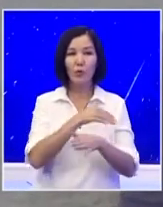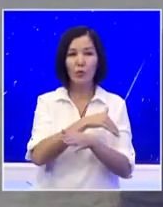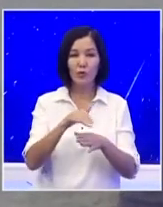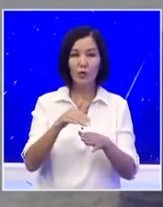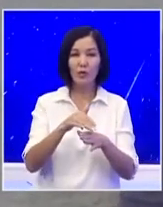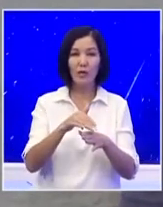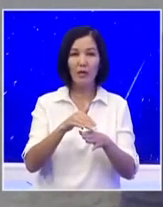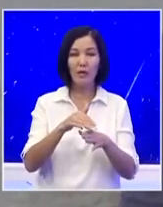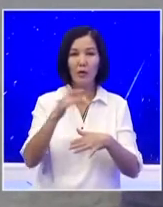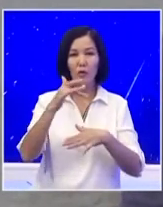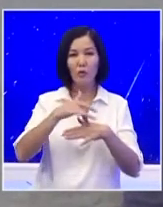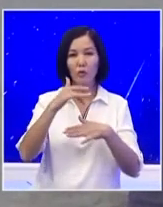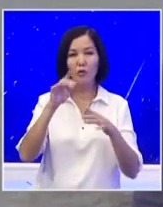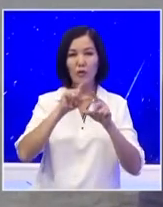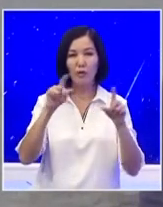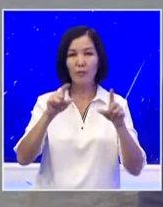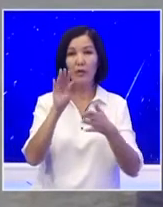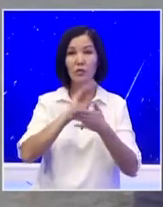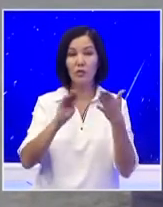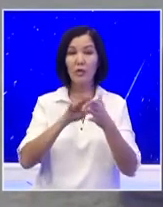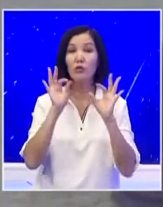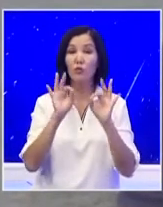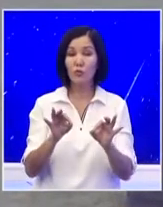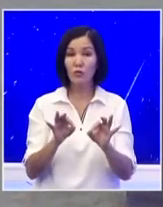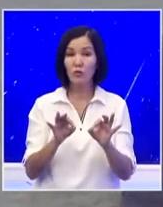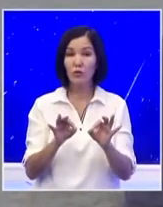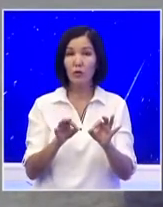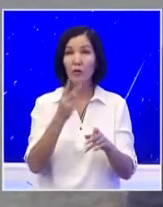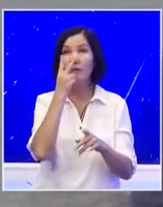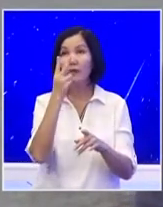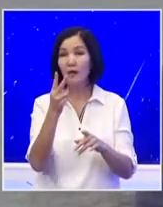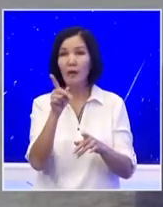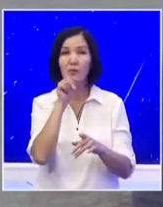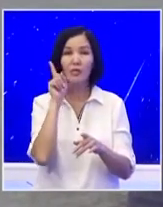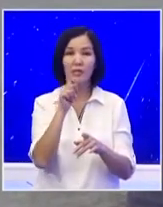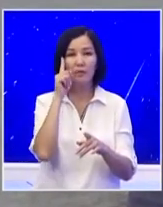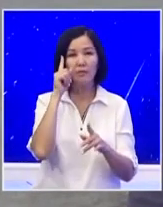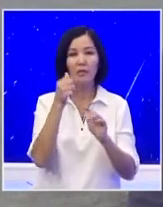көшеміздің, ғимараттарымыздың әр жеріне жазып қойсақ артық болмайды. Оған қарап, біздің жастарымыз